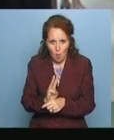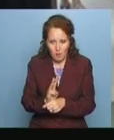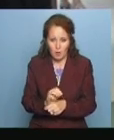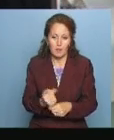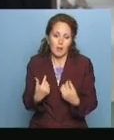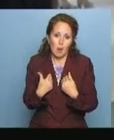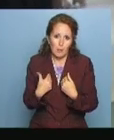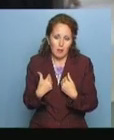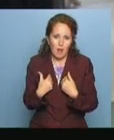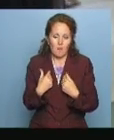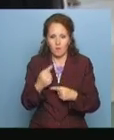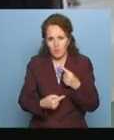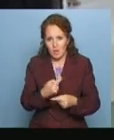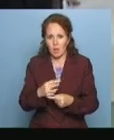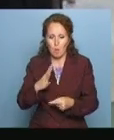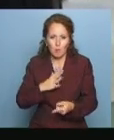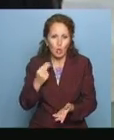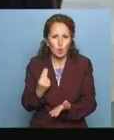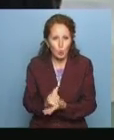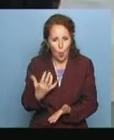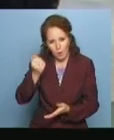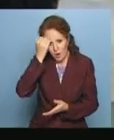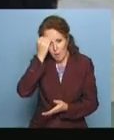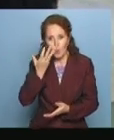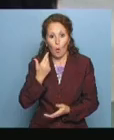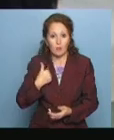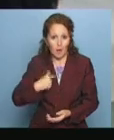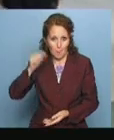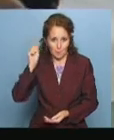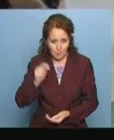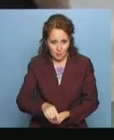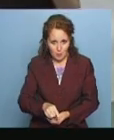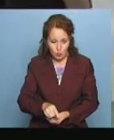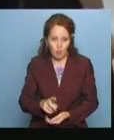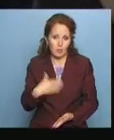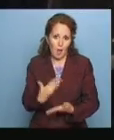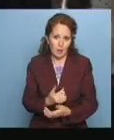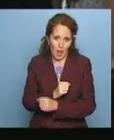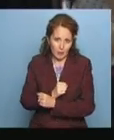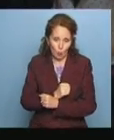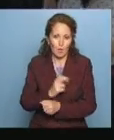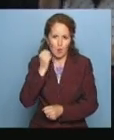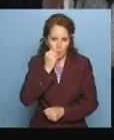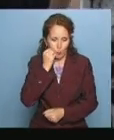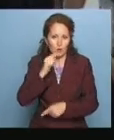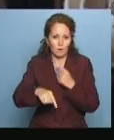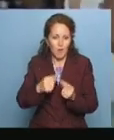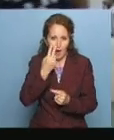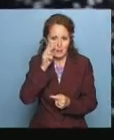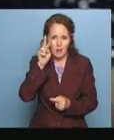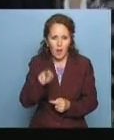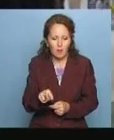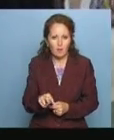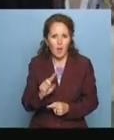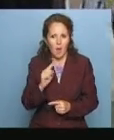меня всегда было дорого, когда я приезжала на каникулы к бабушке, я всегда разглядывала в первую очередь